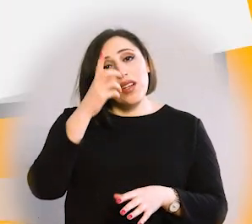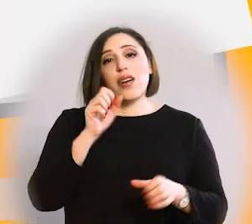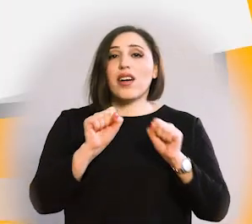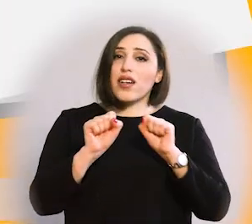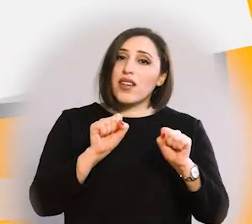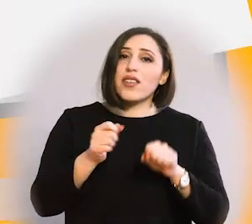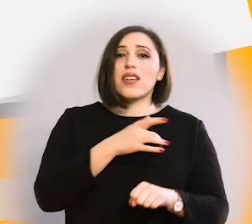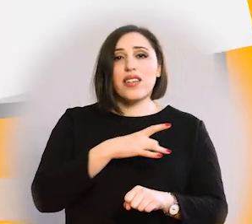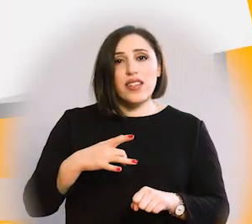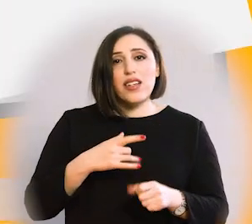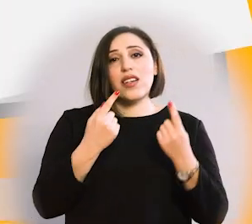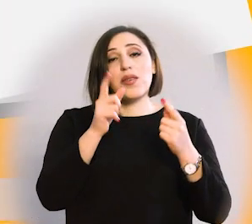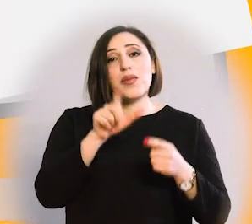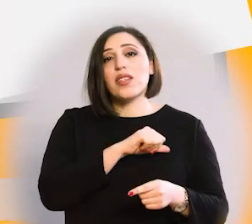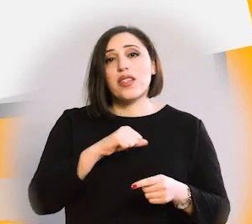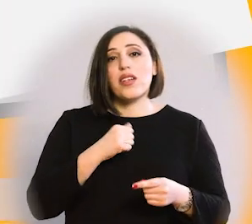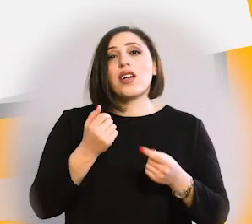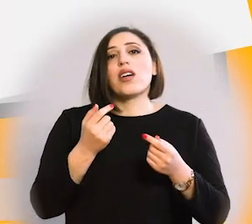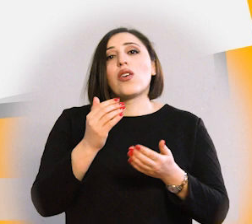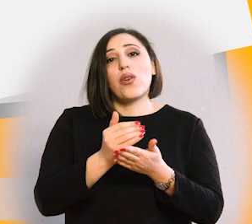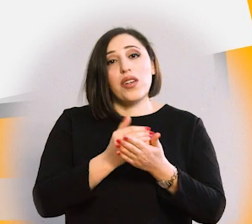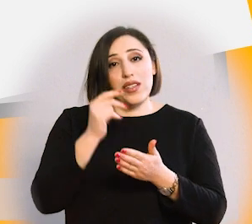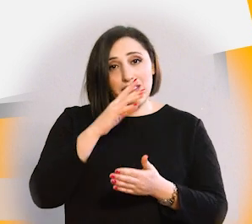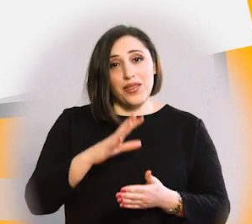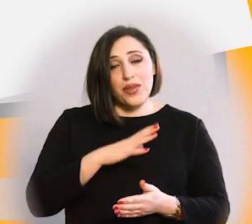ընթացքում պետական կամ տեղական ինքնակառավարման մարմինը կամ